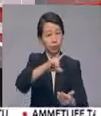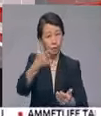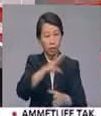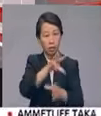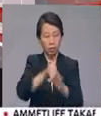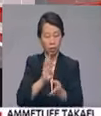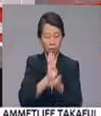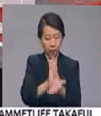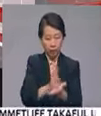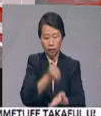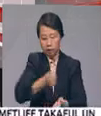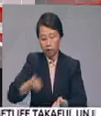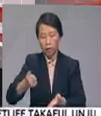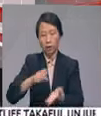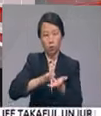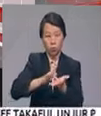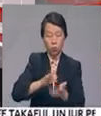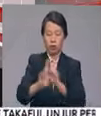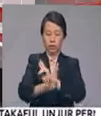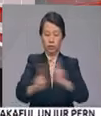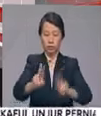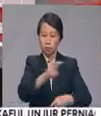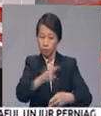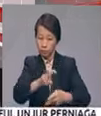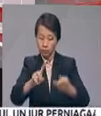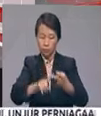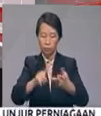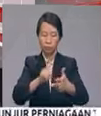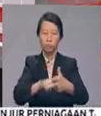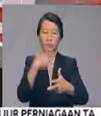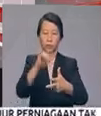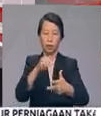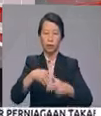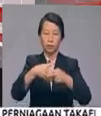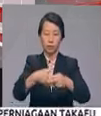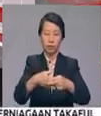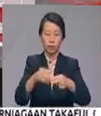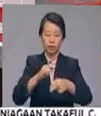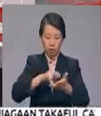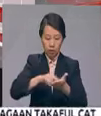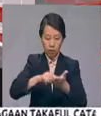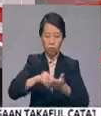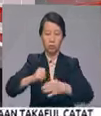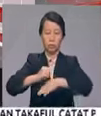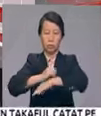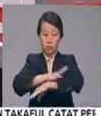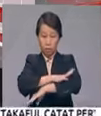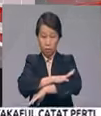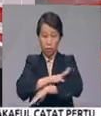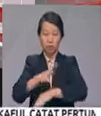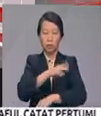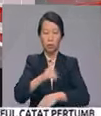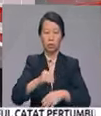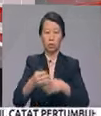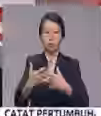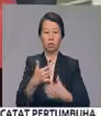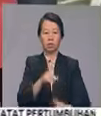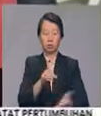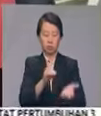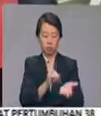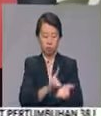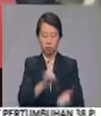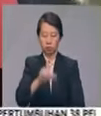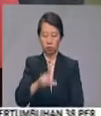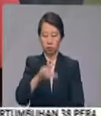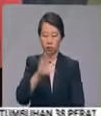meliputi bantuan alat perubatan, penyediaan pengangkutan dan insentif melengkapkan rawatan kanser. Justru, Timbalan Menteri Kesihatan